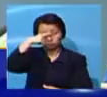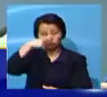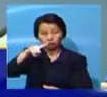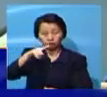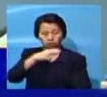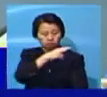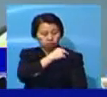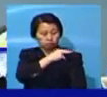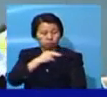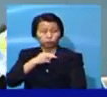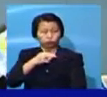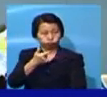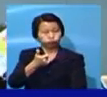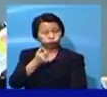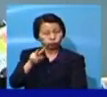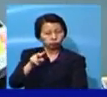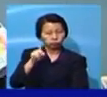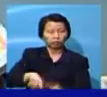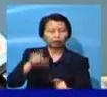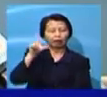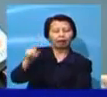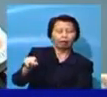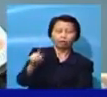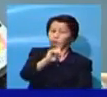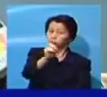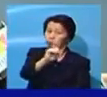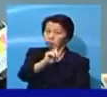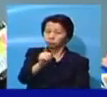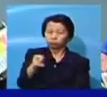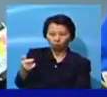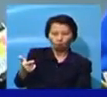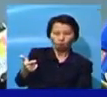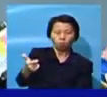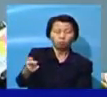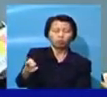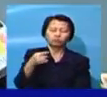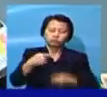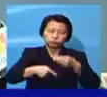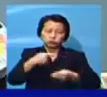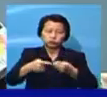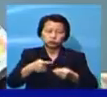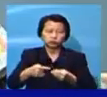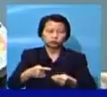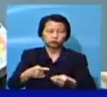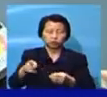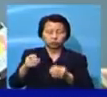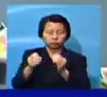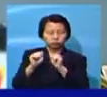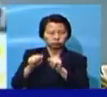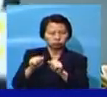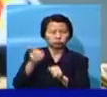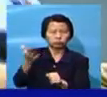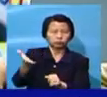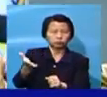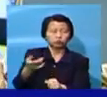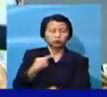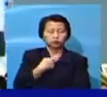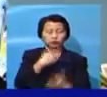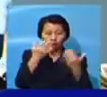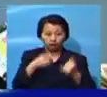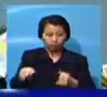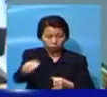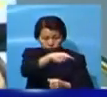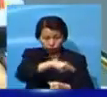dengan Indonesia pun kita tidak boleh pandang mudah tentang kabili dia so kita harap